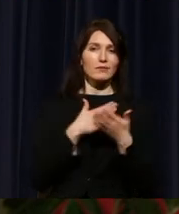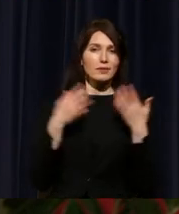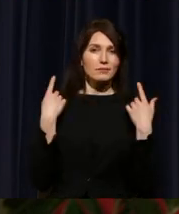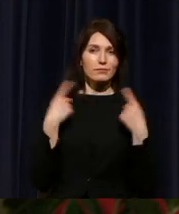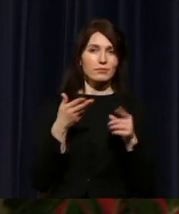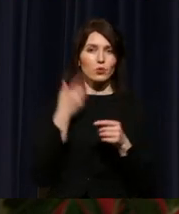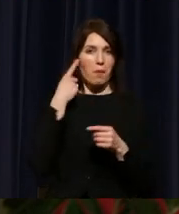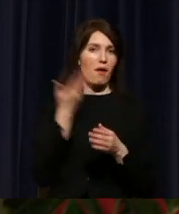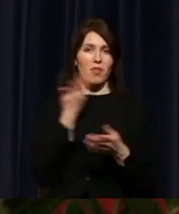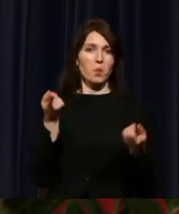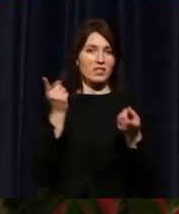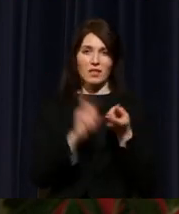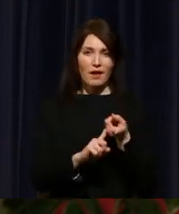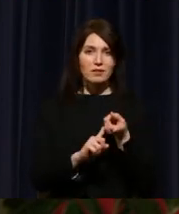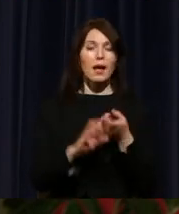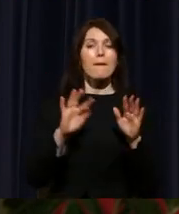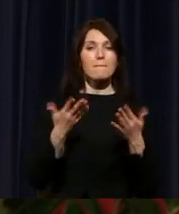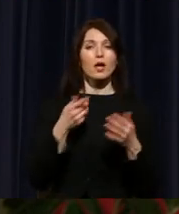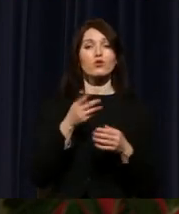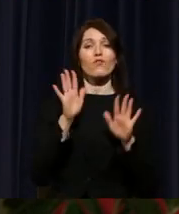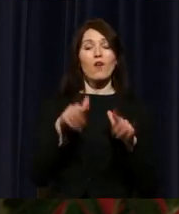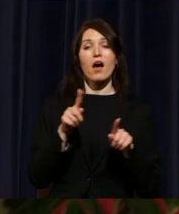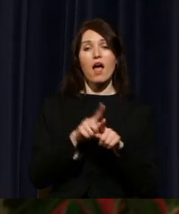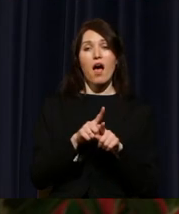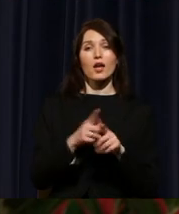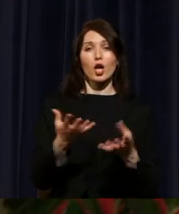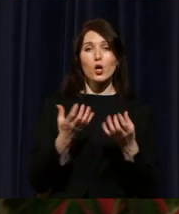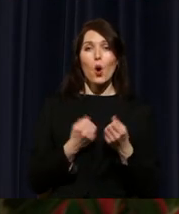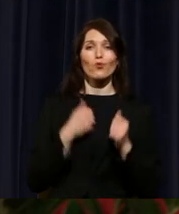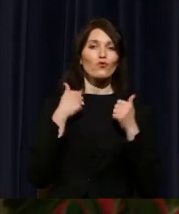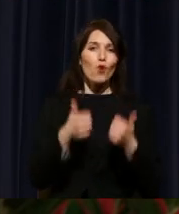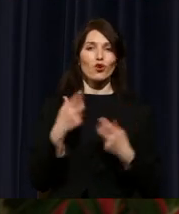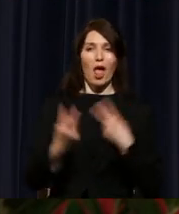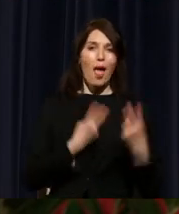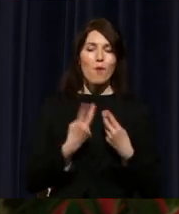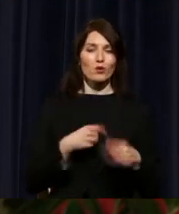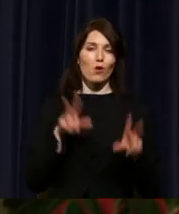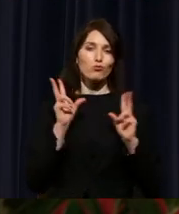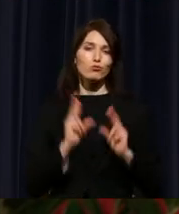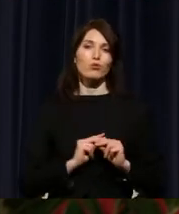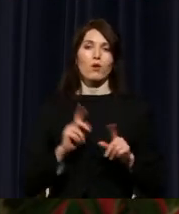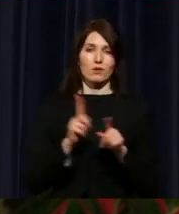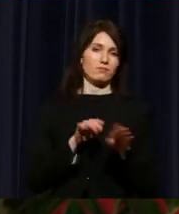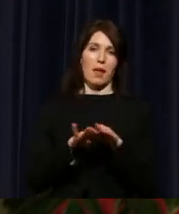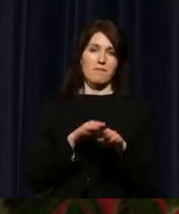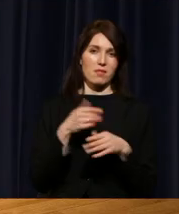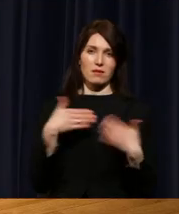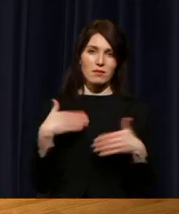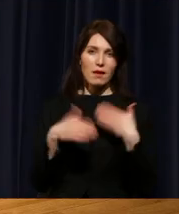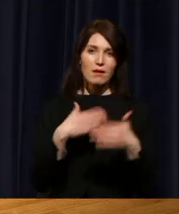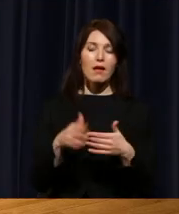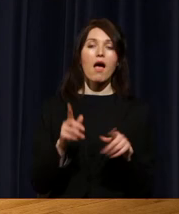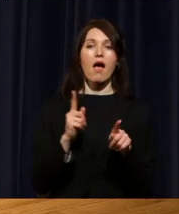varbūt nesaistītu, bet tur tu vari arī nu, iegūt kaut kādas foršas emocijas, gandarījumu un tam līdzīgi. Un